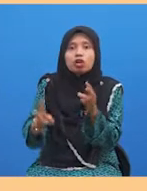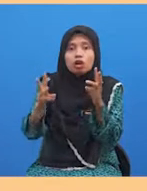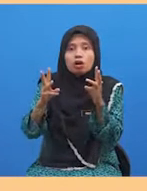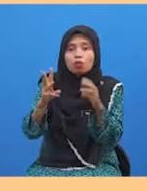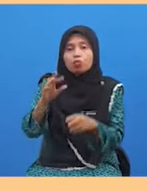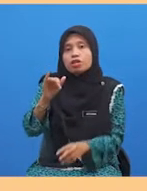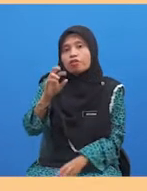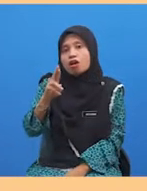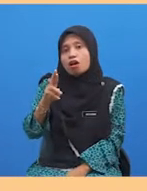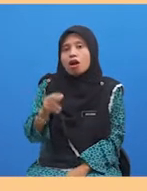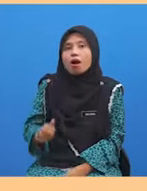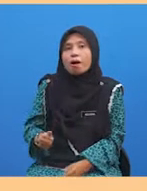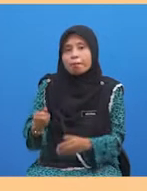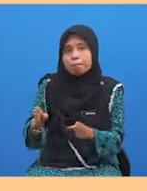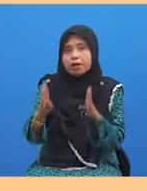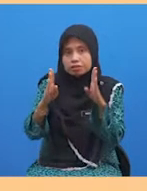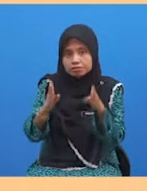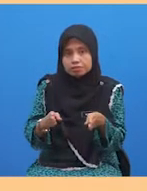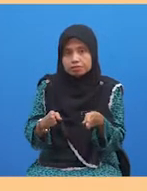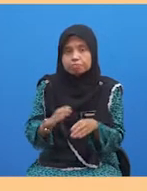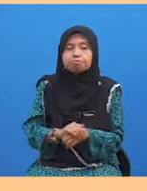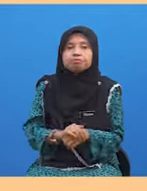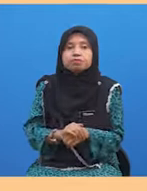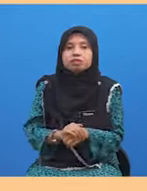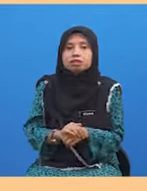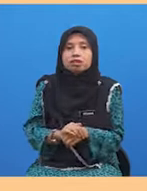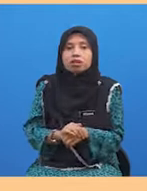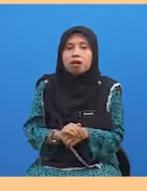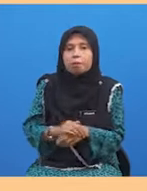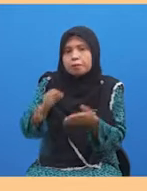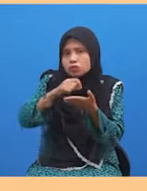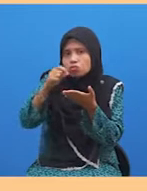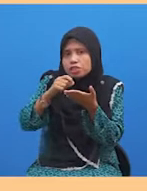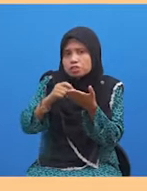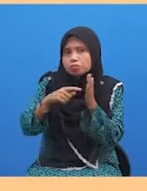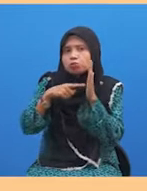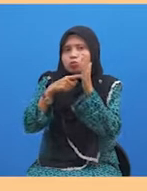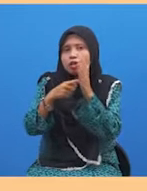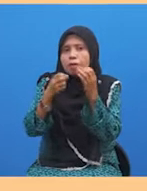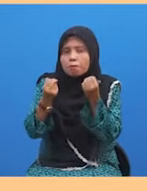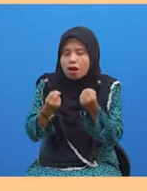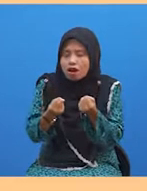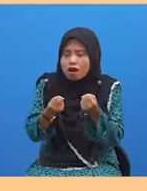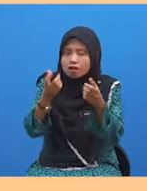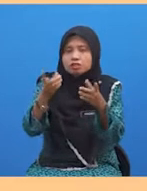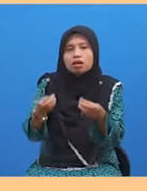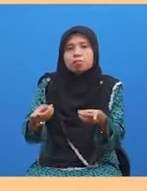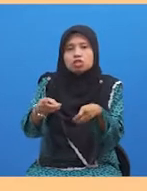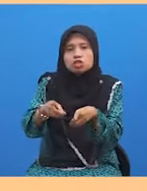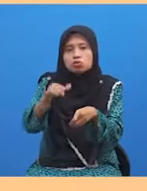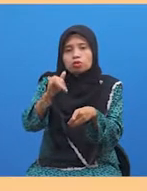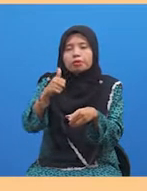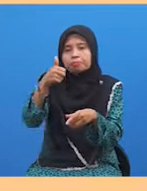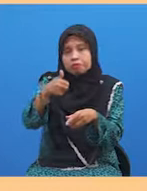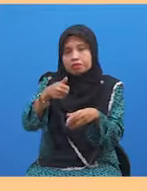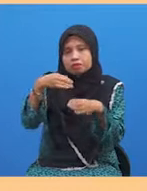karya Abdul Latif Talib. Pengarang memaparkan banyak peristiwa